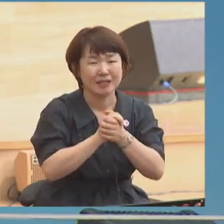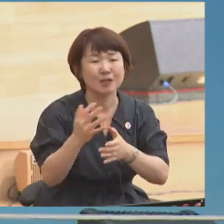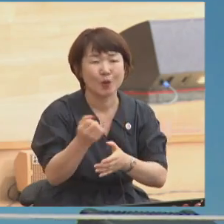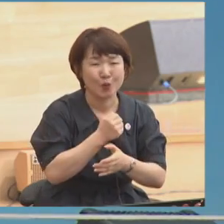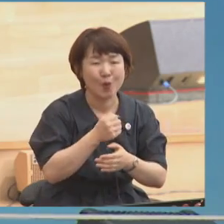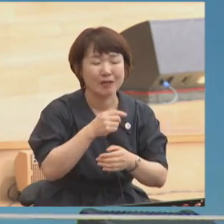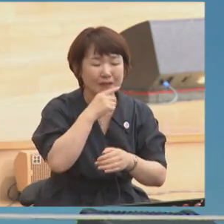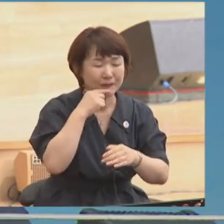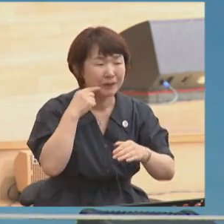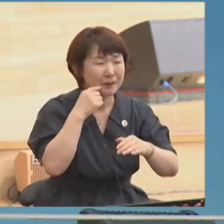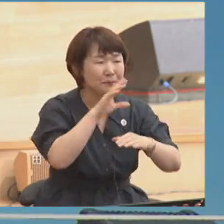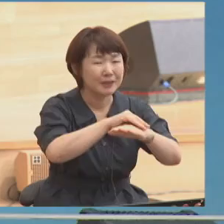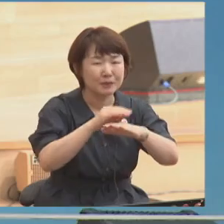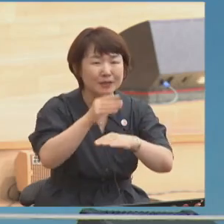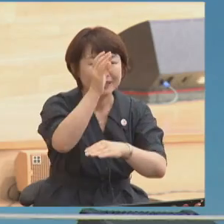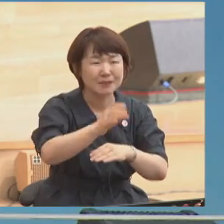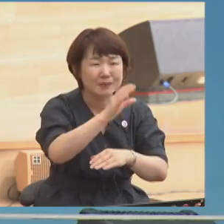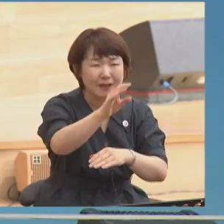피 묻은 십자가 앞에